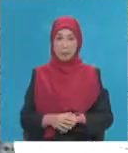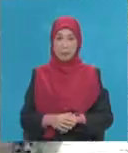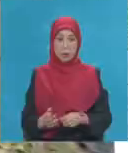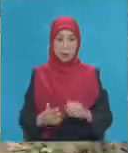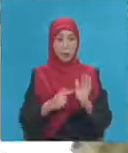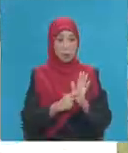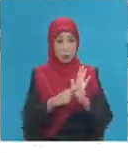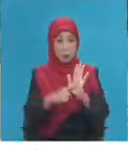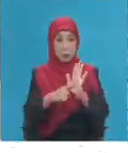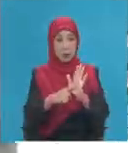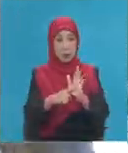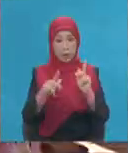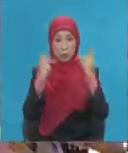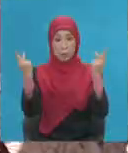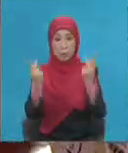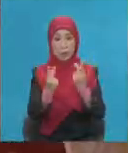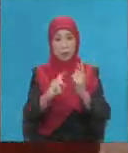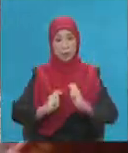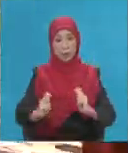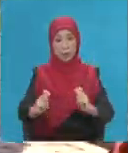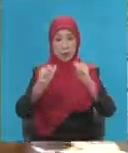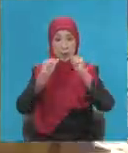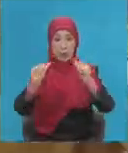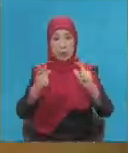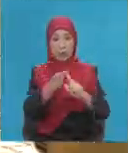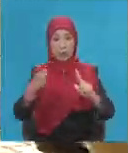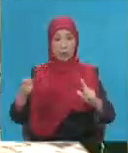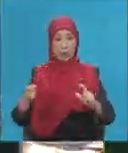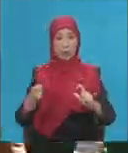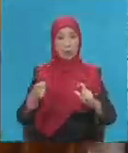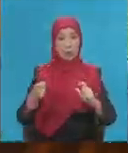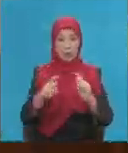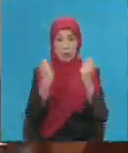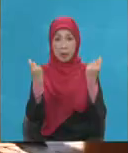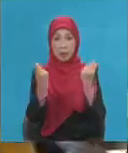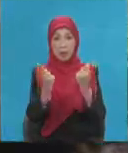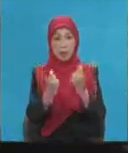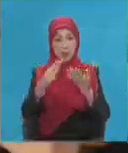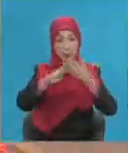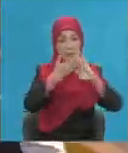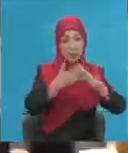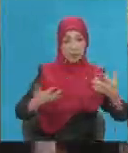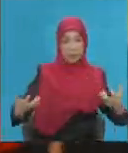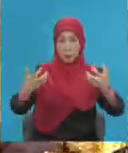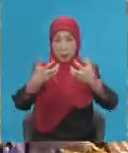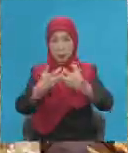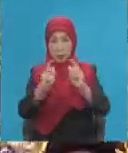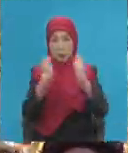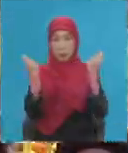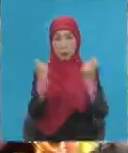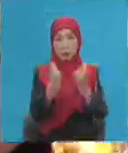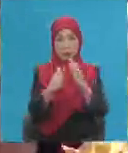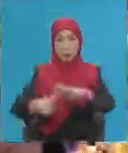Juga ditampilkan kumpulan pergerakan awam terdiri daripada pasukan komuniti gabungan, persatuan